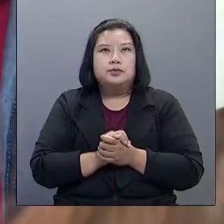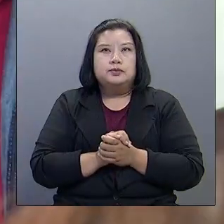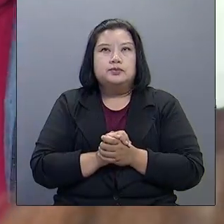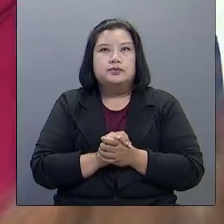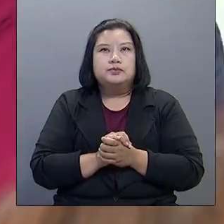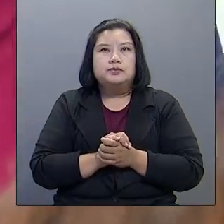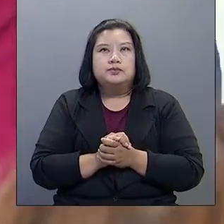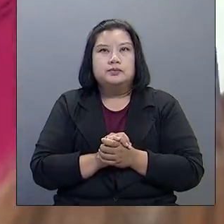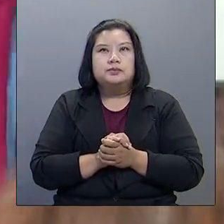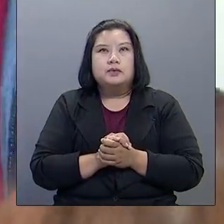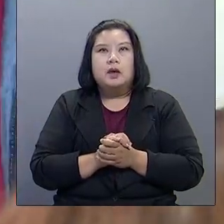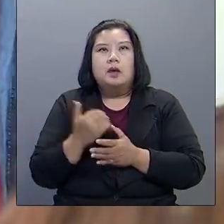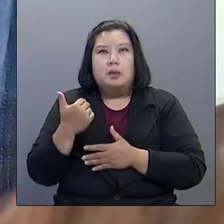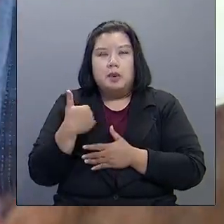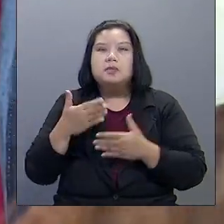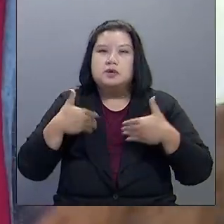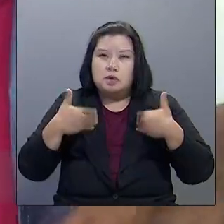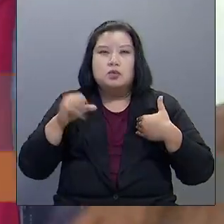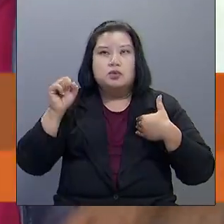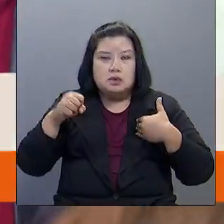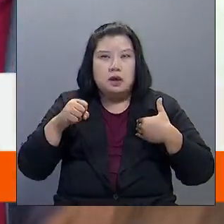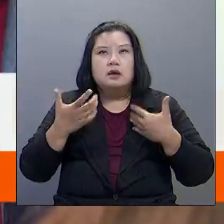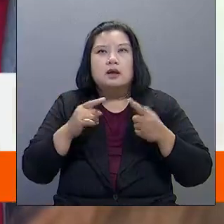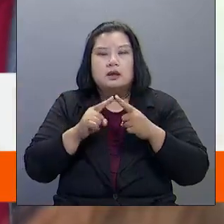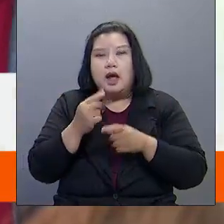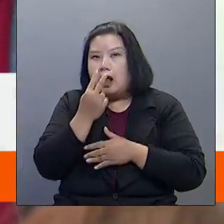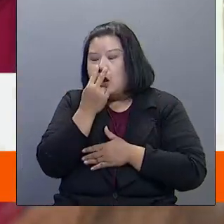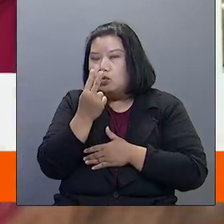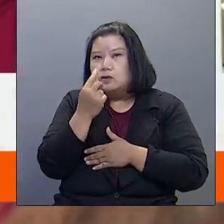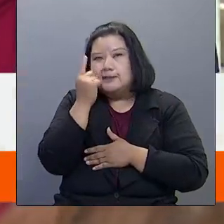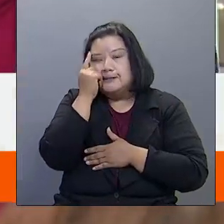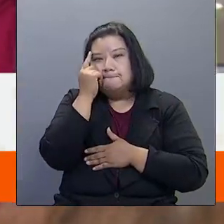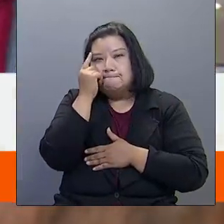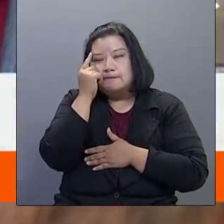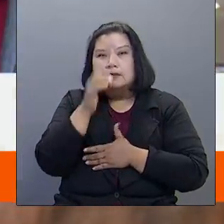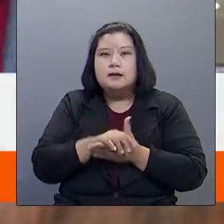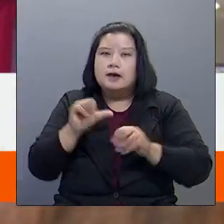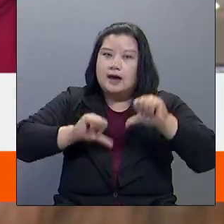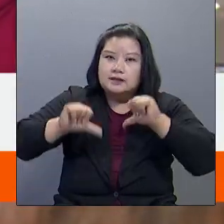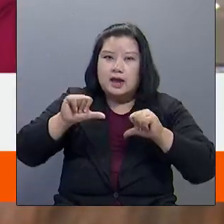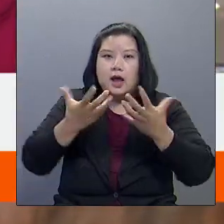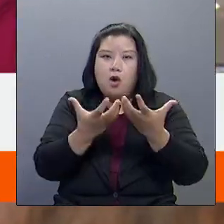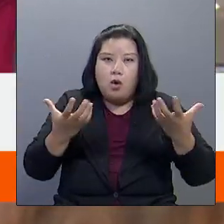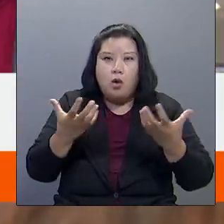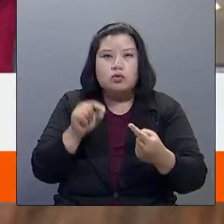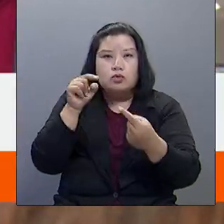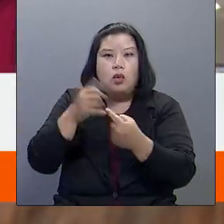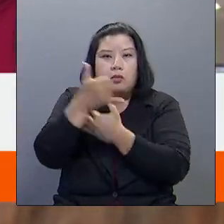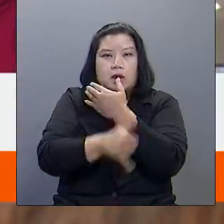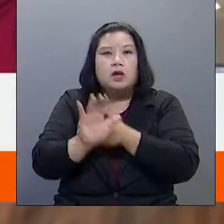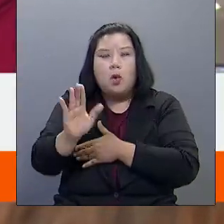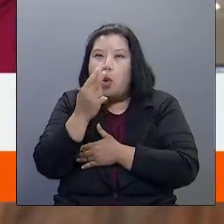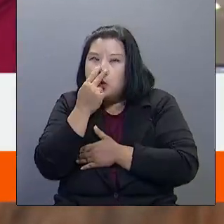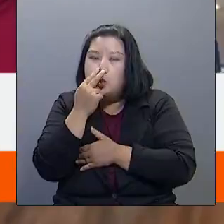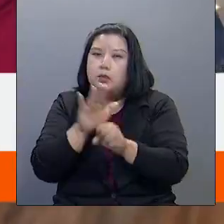โชว์ผมมันมีพ็อปนะครับเราก็คิดเรื่องความเหมาะสมของพ็อปที่จะใช้ขึ้นบนเวทีแต่ละประเทศอะไรเงี้ยครับแต่ว่